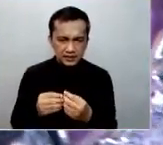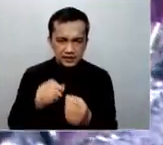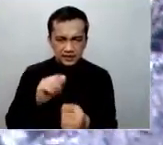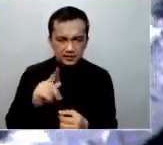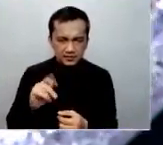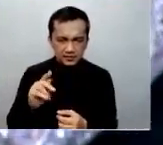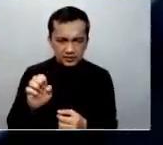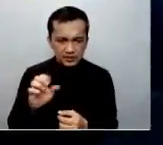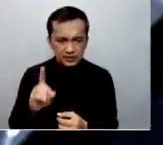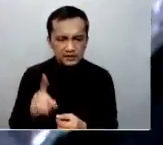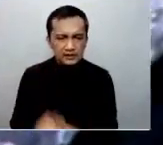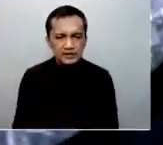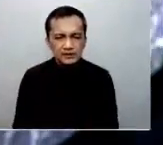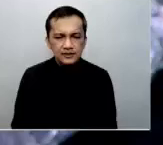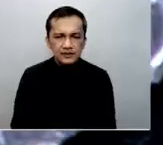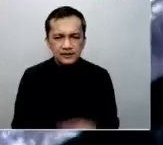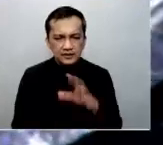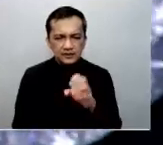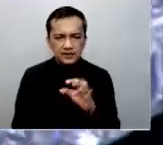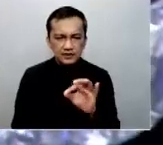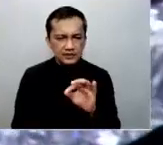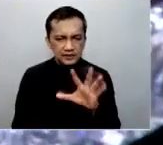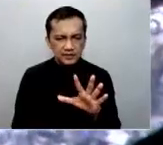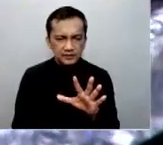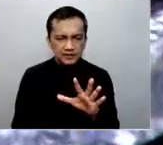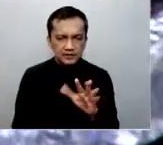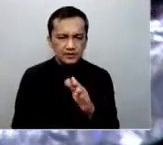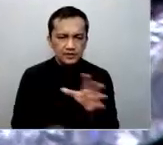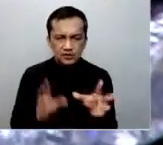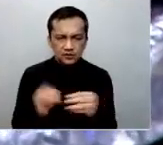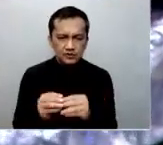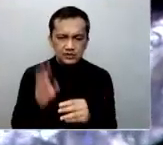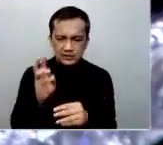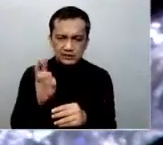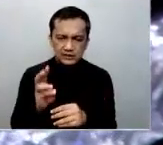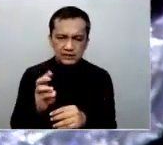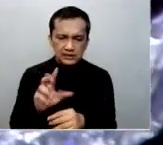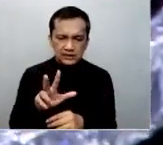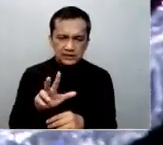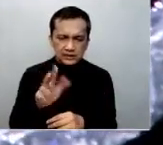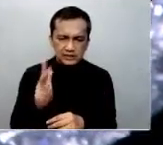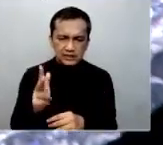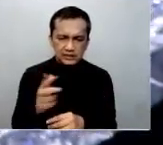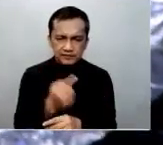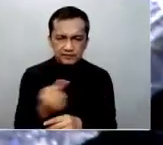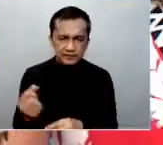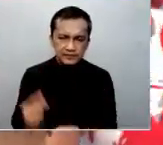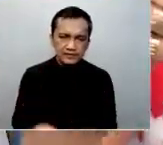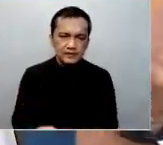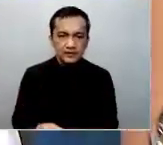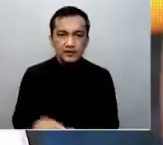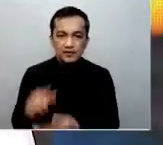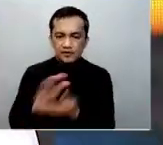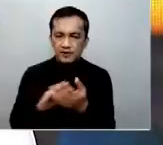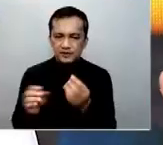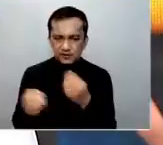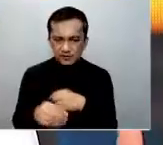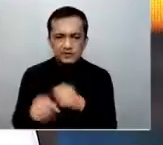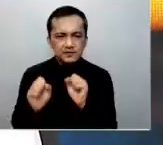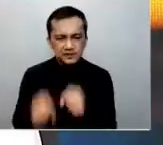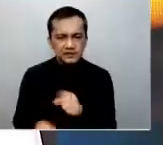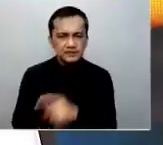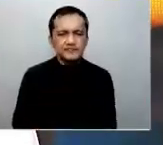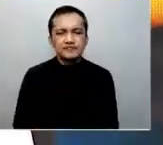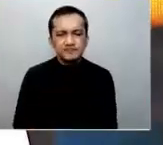This is 595, total 60 pieces, 30 each. Kung may pa-party ka sa opisina, pwede na to. Tama.